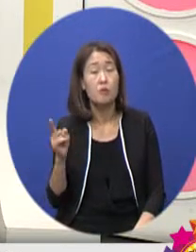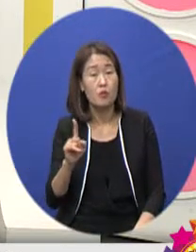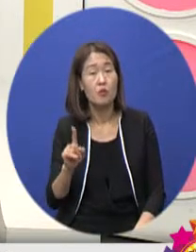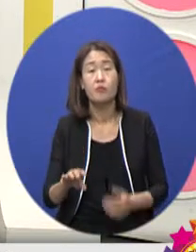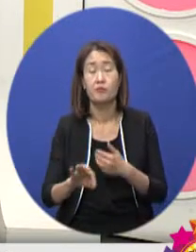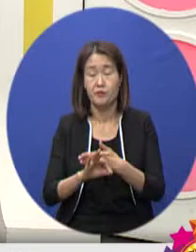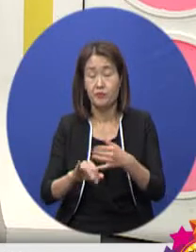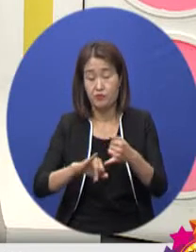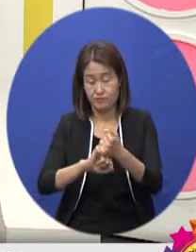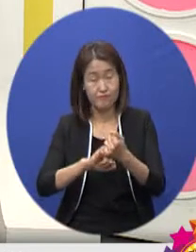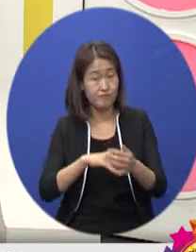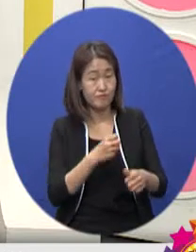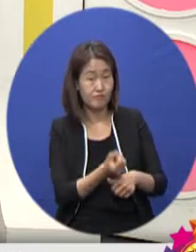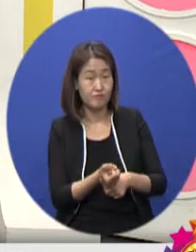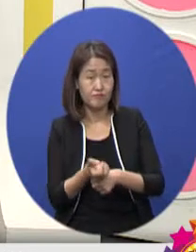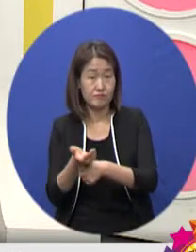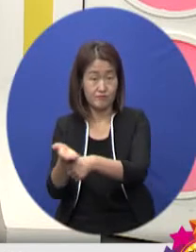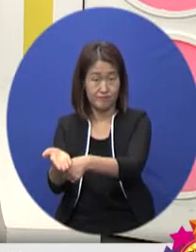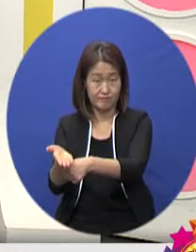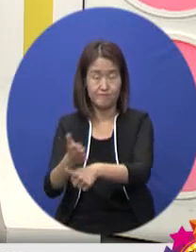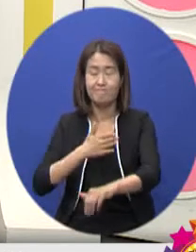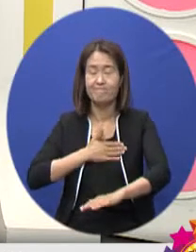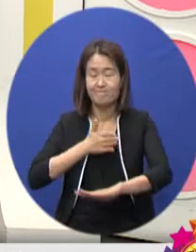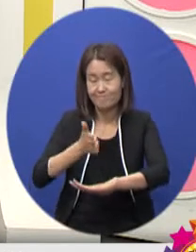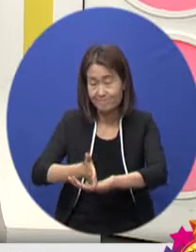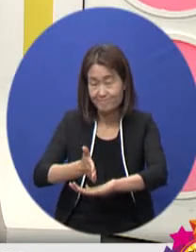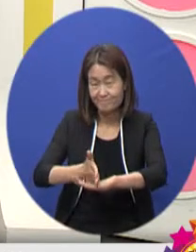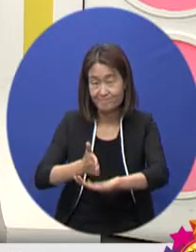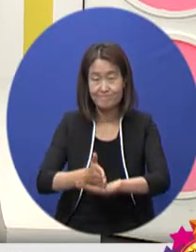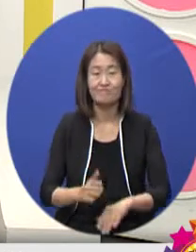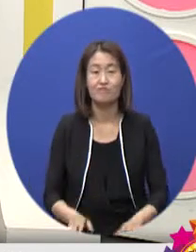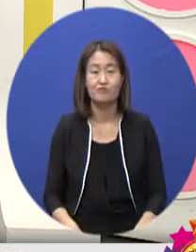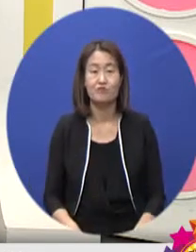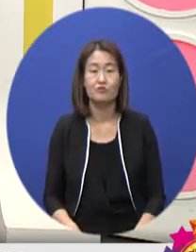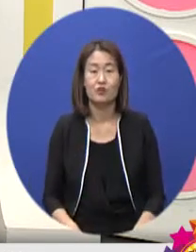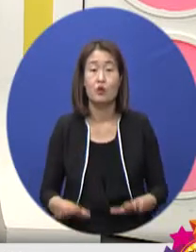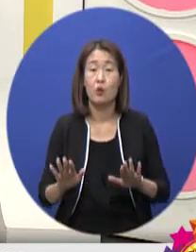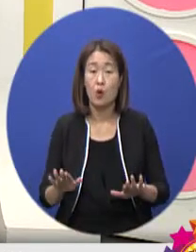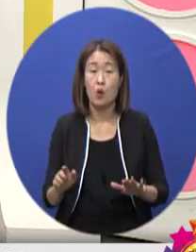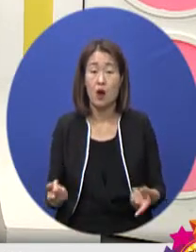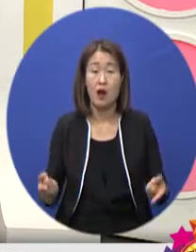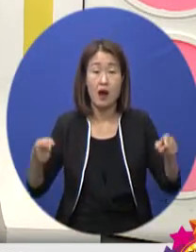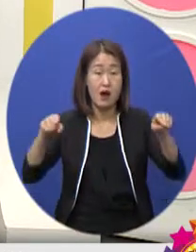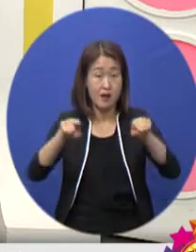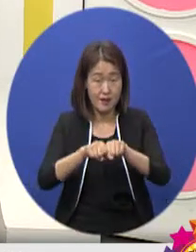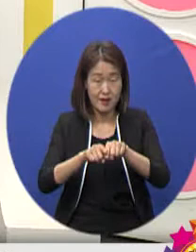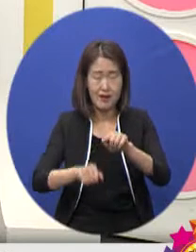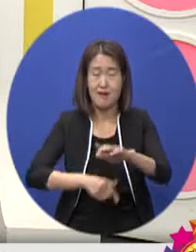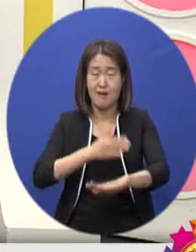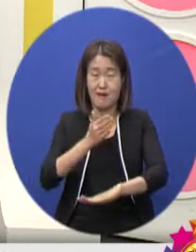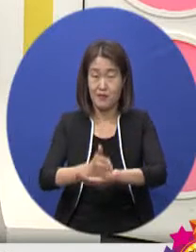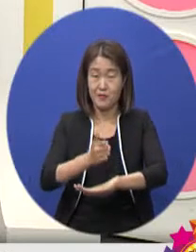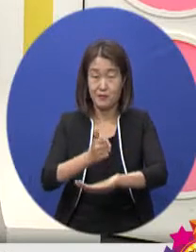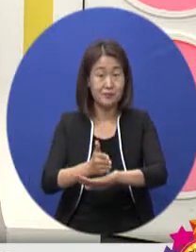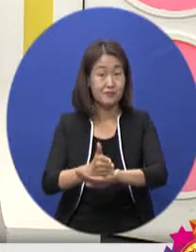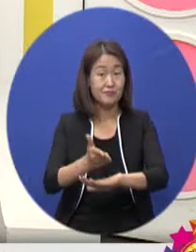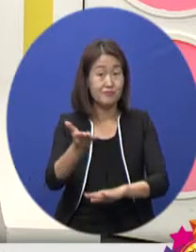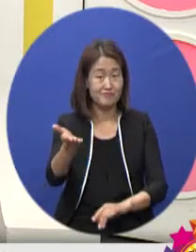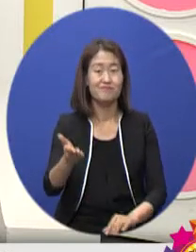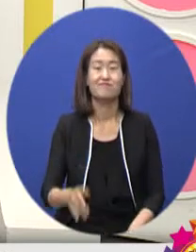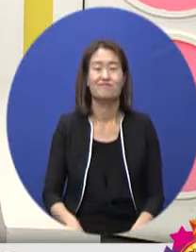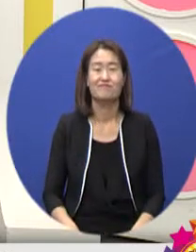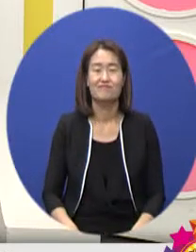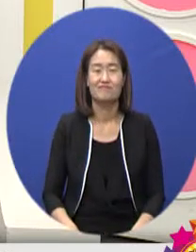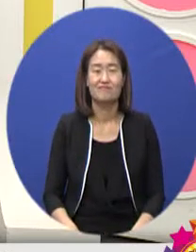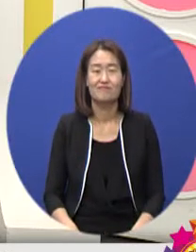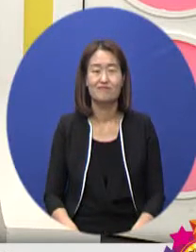꼭 전달해 드릴게요, 아버님. 예, 고맙습니다. 네, 네, 아버님. 오늘 함께 해주셔서 너무너무 감사해요, 아버님. 예,